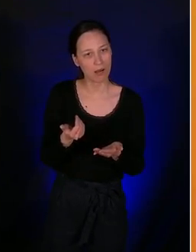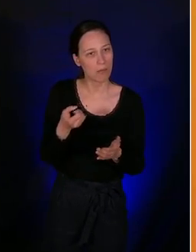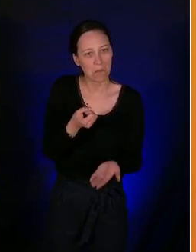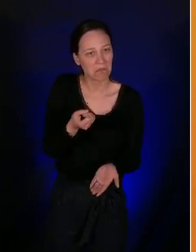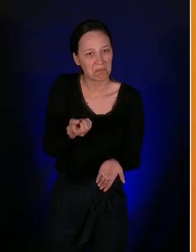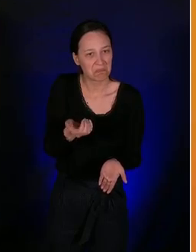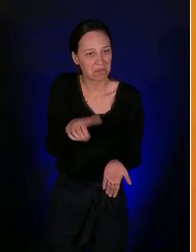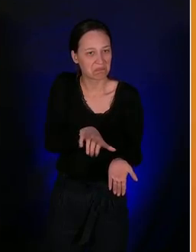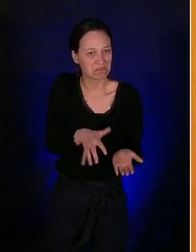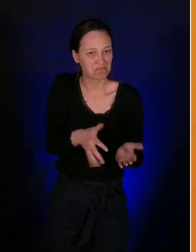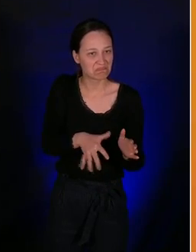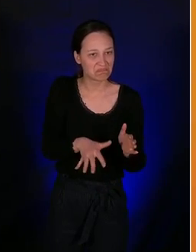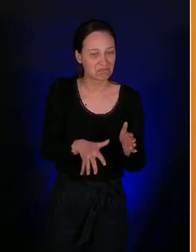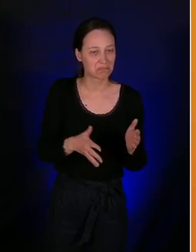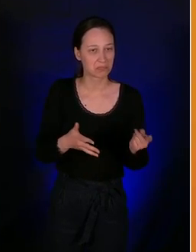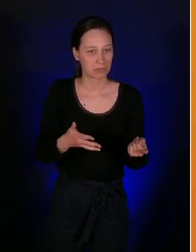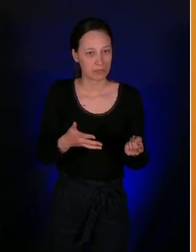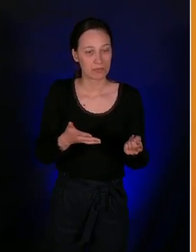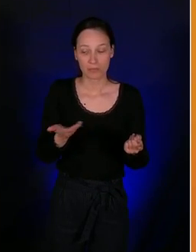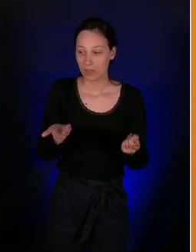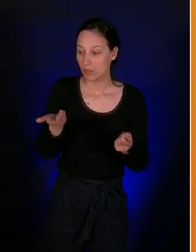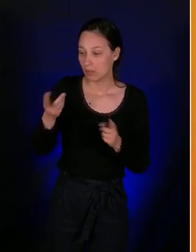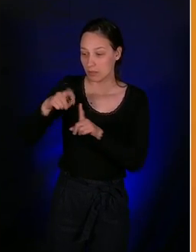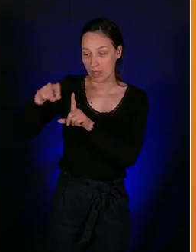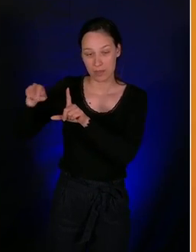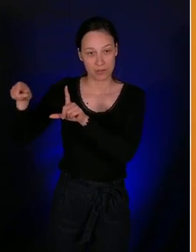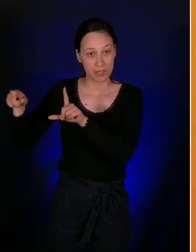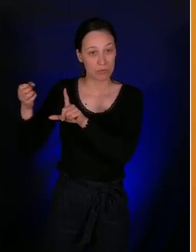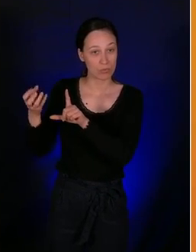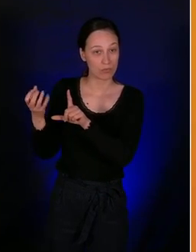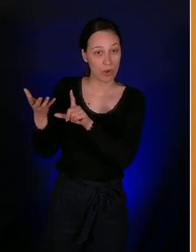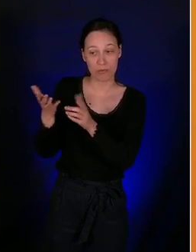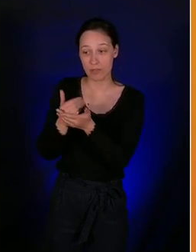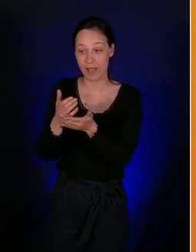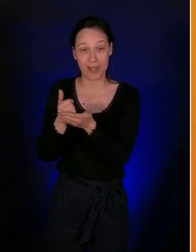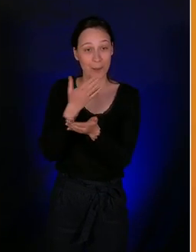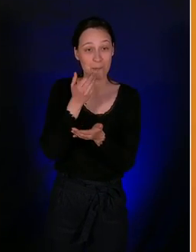quotités de travail les plus élevées sont statistiquement réservées aux hommes de la profession.